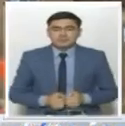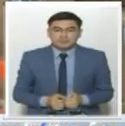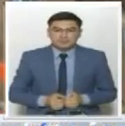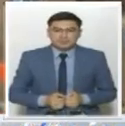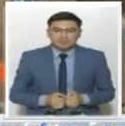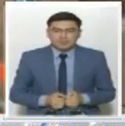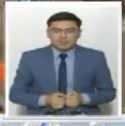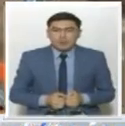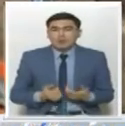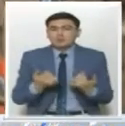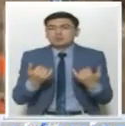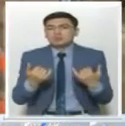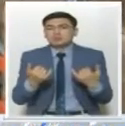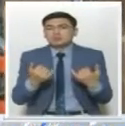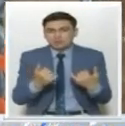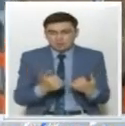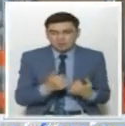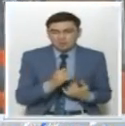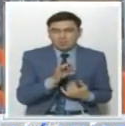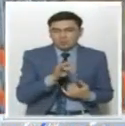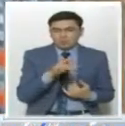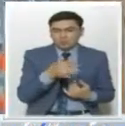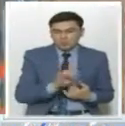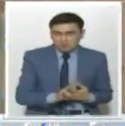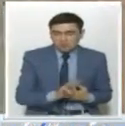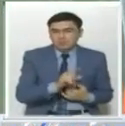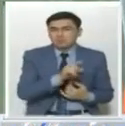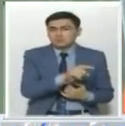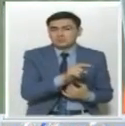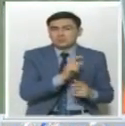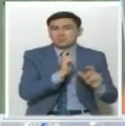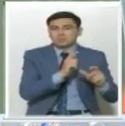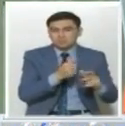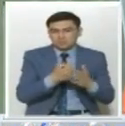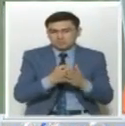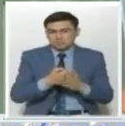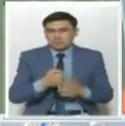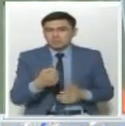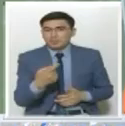отыр. Ал виртуалды қойма тауарлары бойынша жоба уақыты 2022 жылдың 1